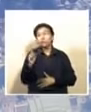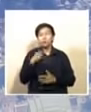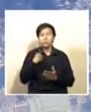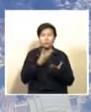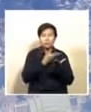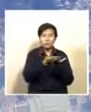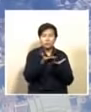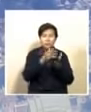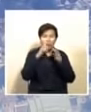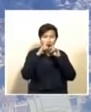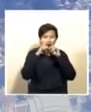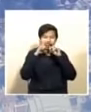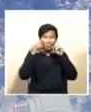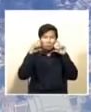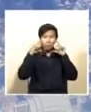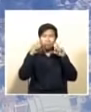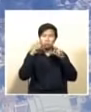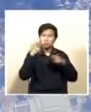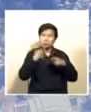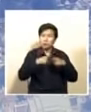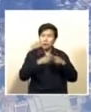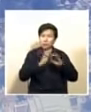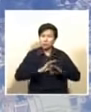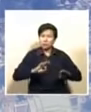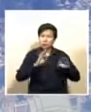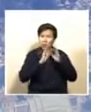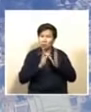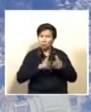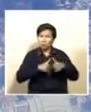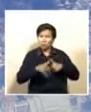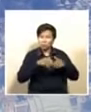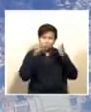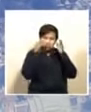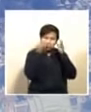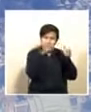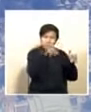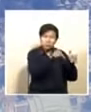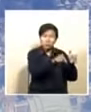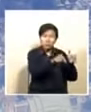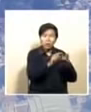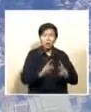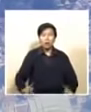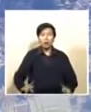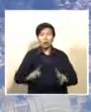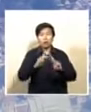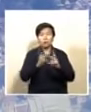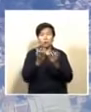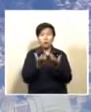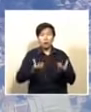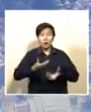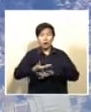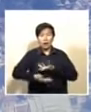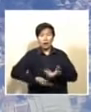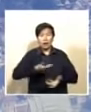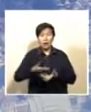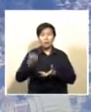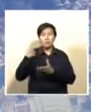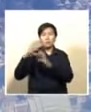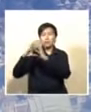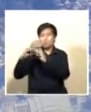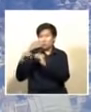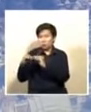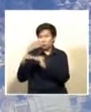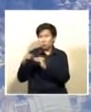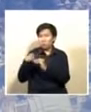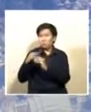างๆณวันนั้นเนี่ยก็คือว่าดีดตัวเลขกันเร็วๆนะครับคือก็สอบถามจากทุกโรงงานเนี่ยเ